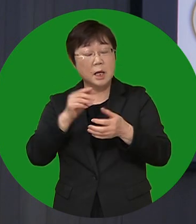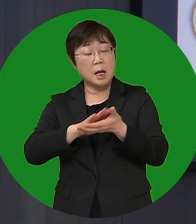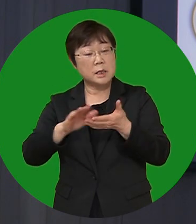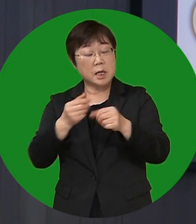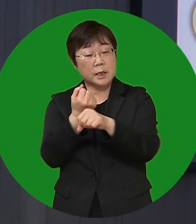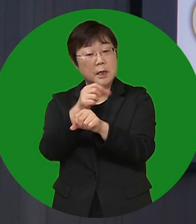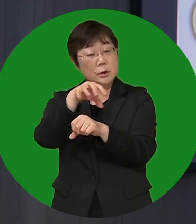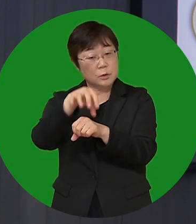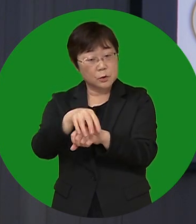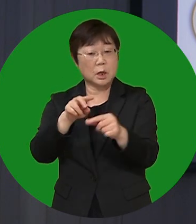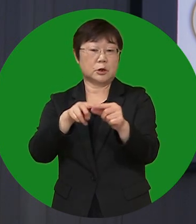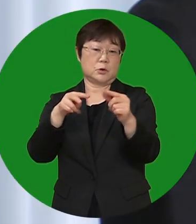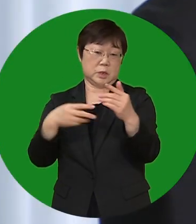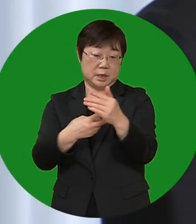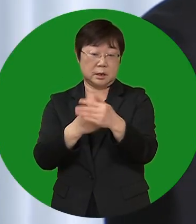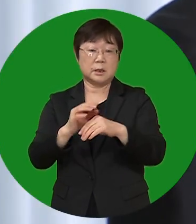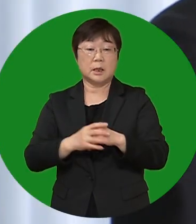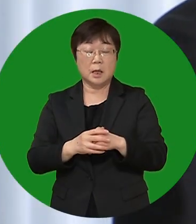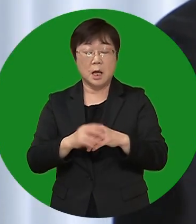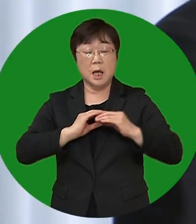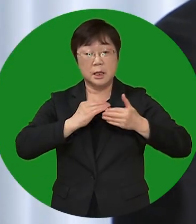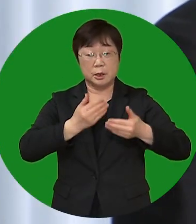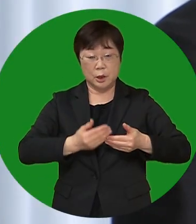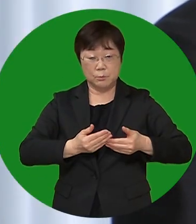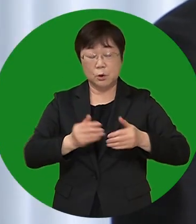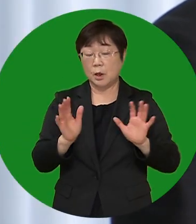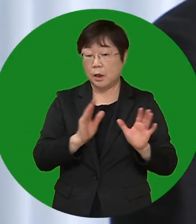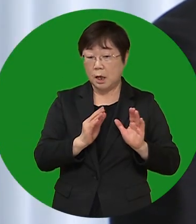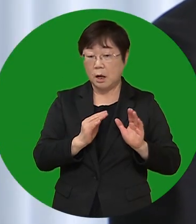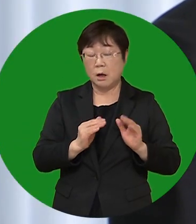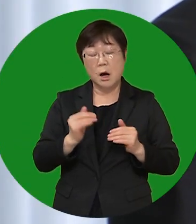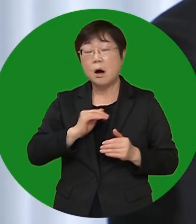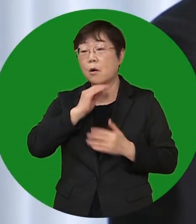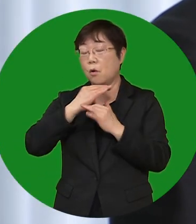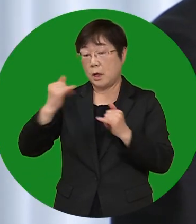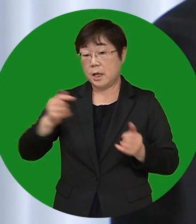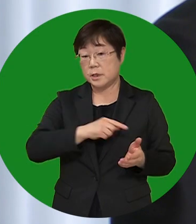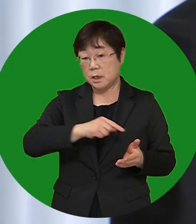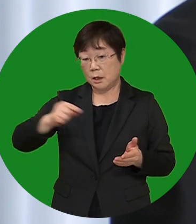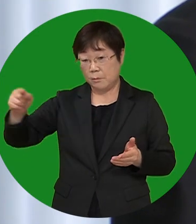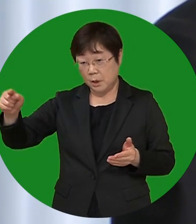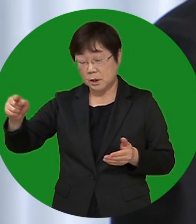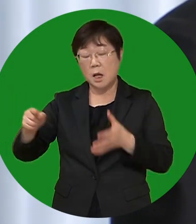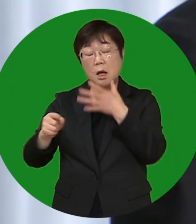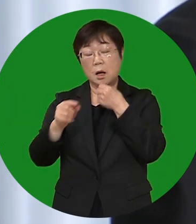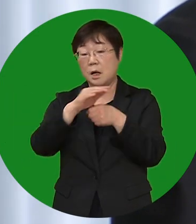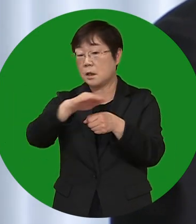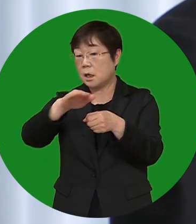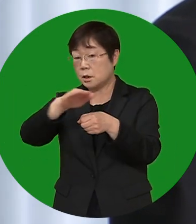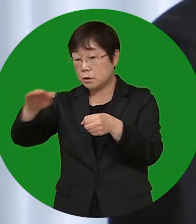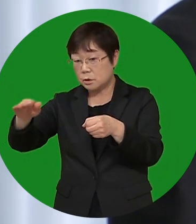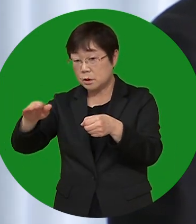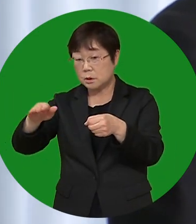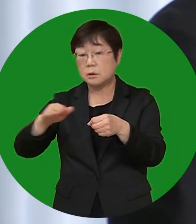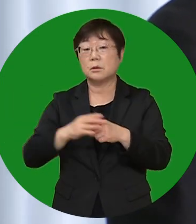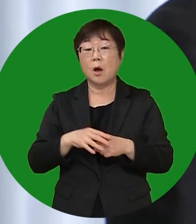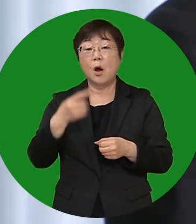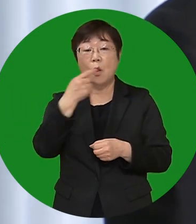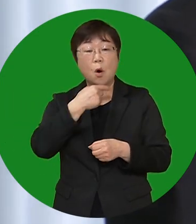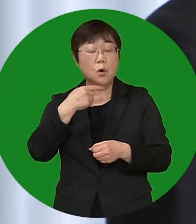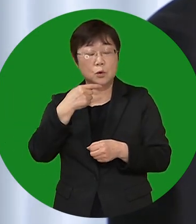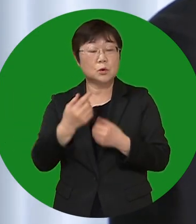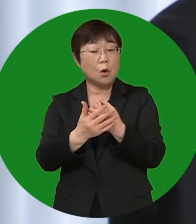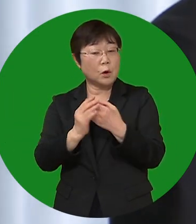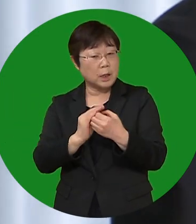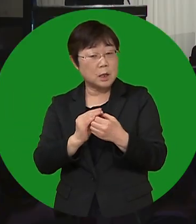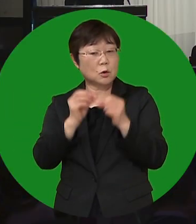研究者が中心となり妊婦乳幼児から高齢者まですべてのライフステージに口腔保健の啓発